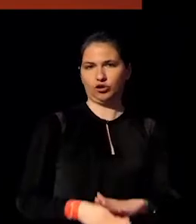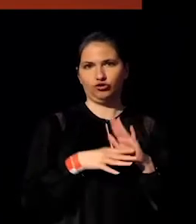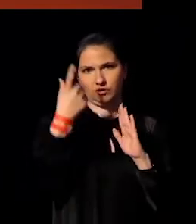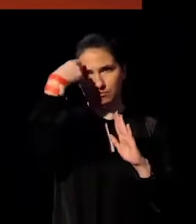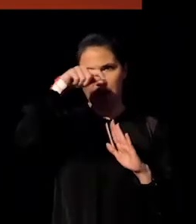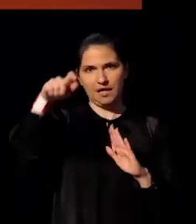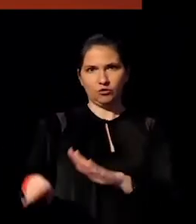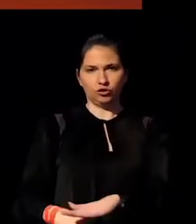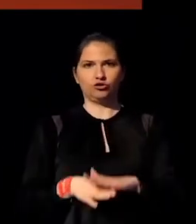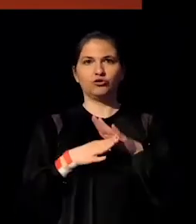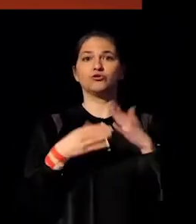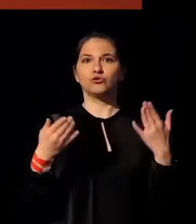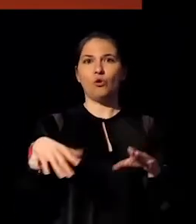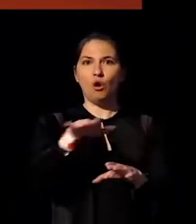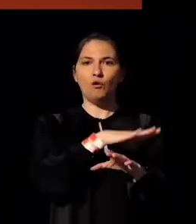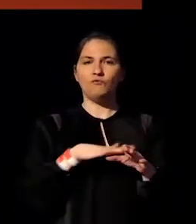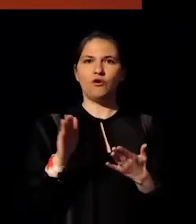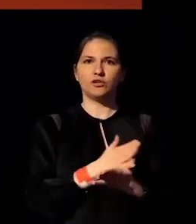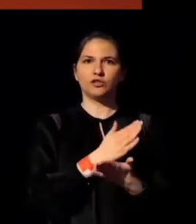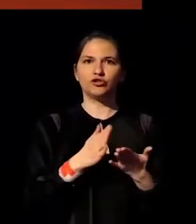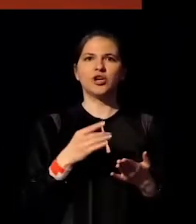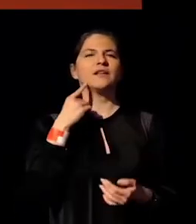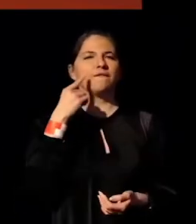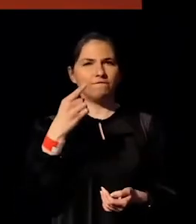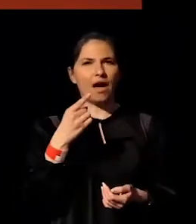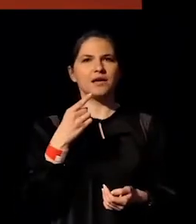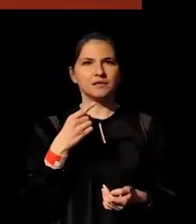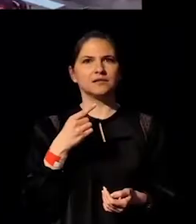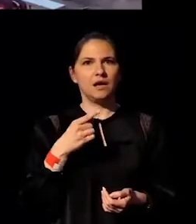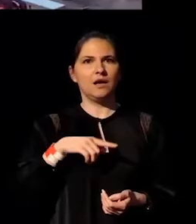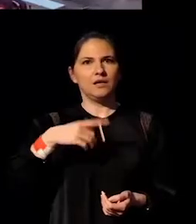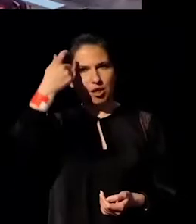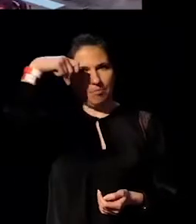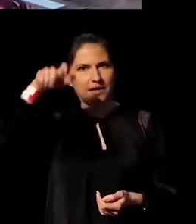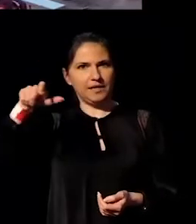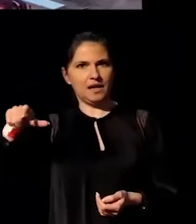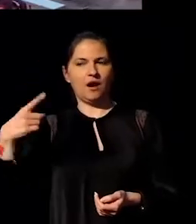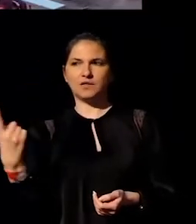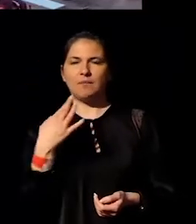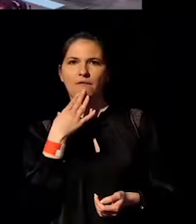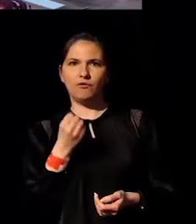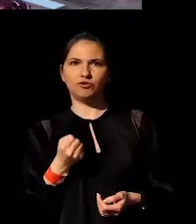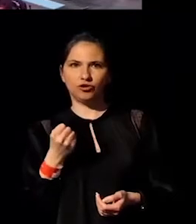einzige Volksentscheid, wo die Berliner an der Seite ihrer Regierung standen.